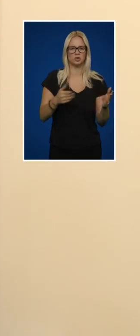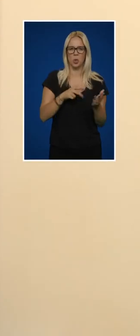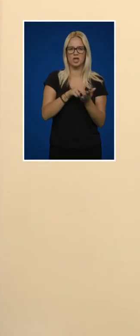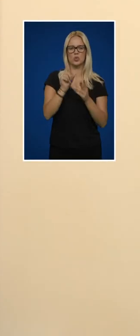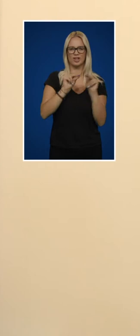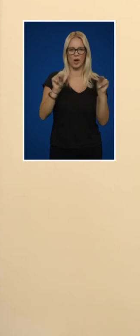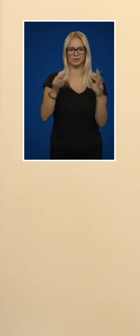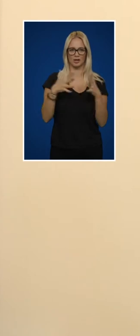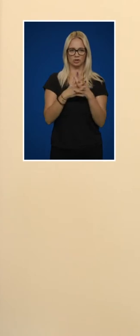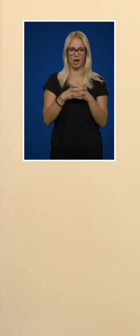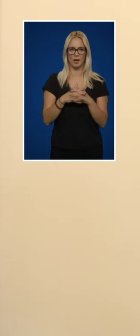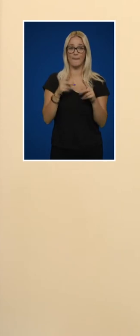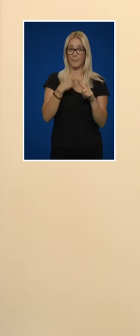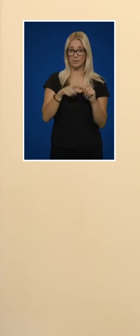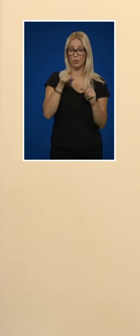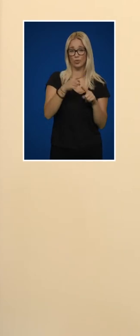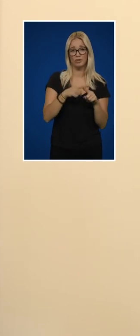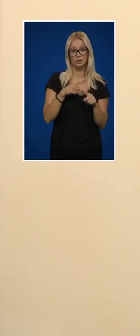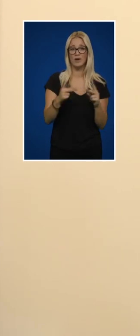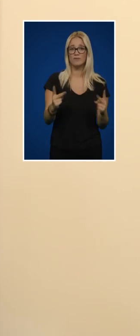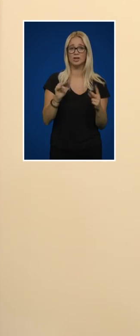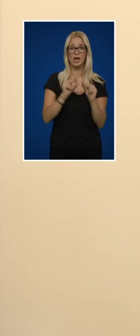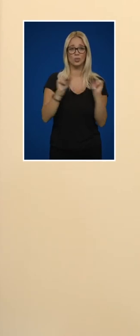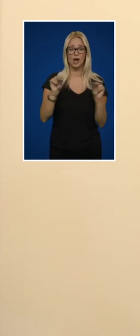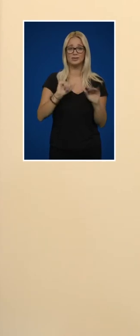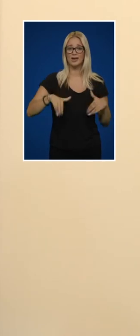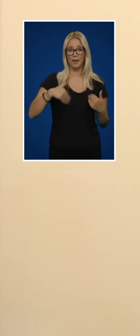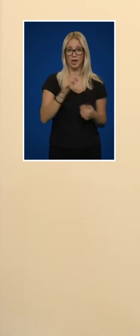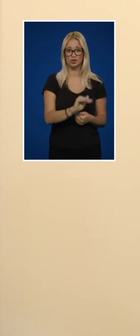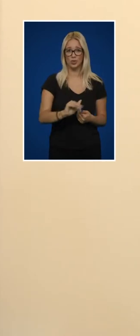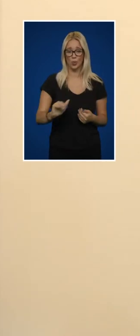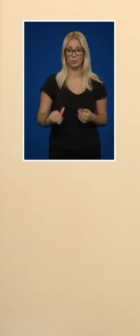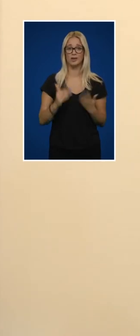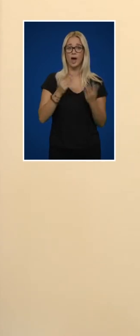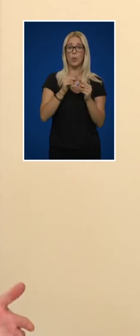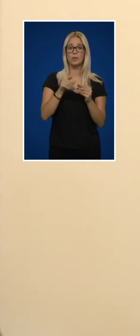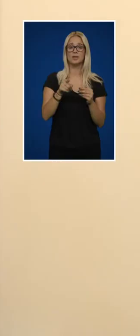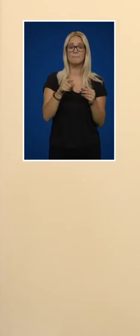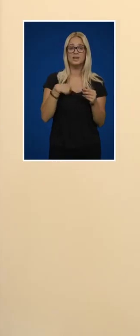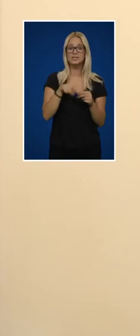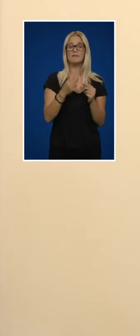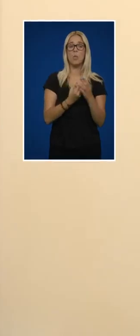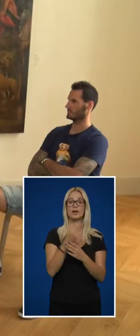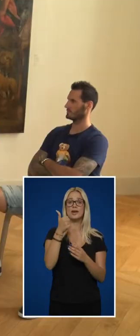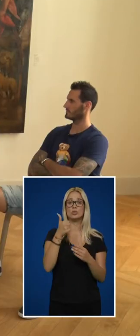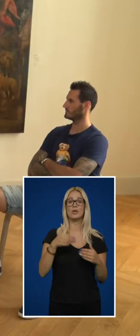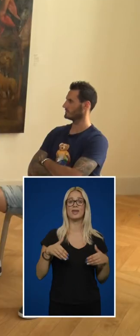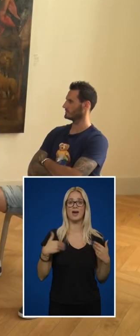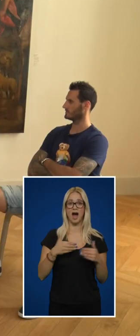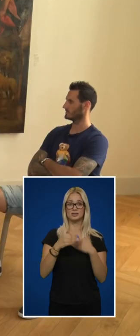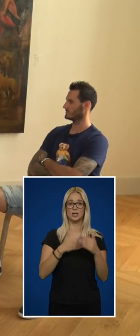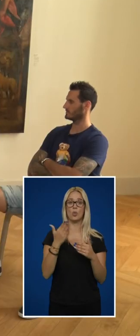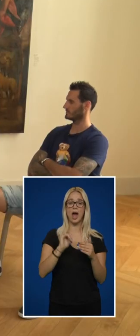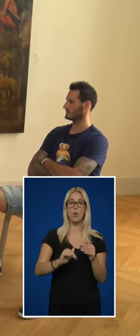smo na početku, ali čini mi se da će to relativno brzo ići u edukaciji građana. Upravo iz tog